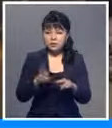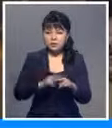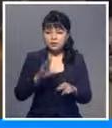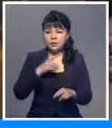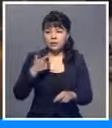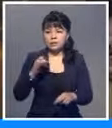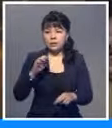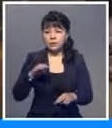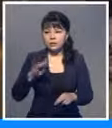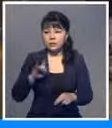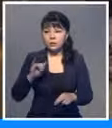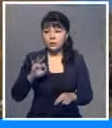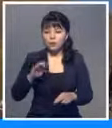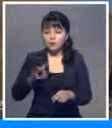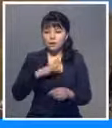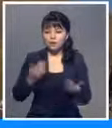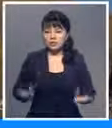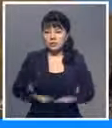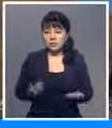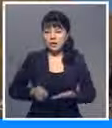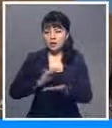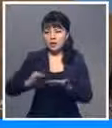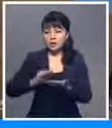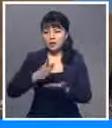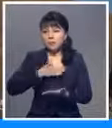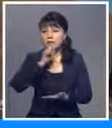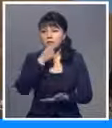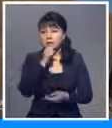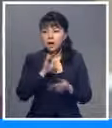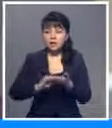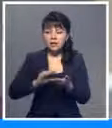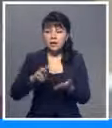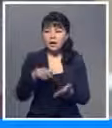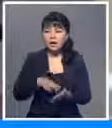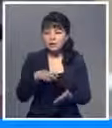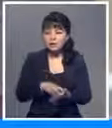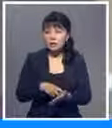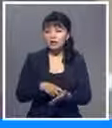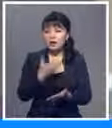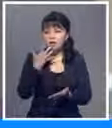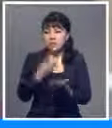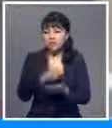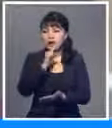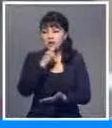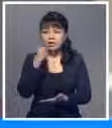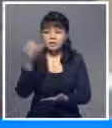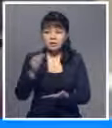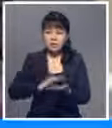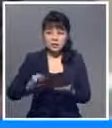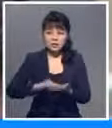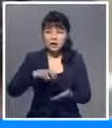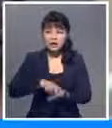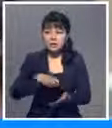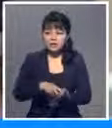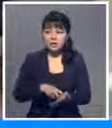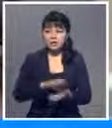«Ғибратты ғұмыр» деген атпенен кітап жаздым. Бұнда атаның ата туралы жазылған қаттар, атаның өзінің қаттары, сол